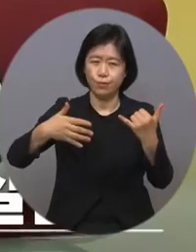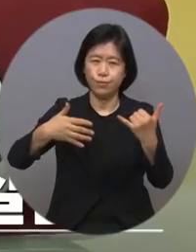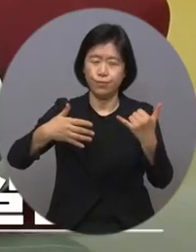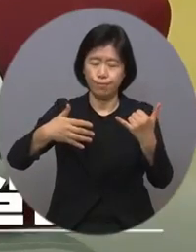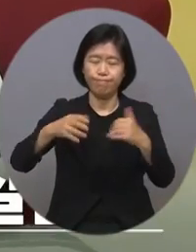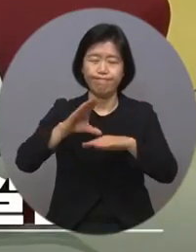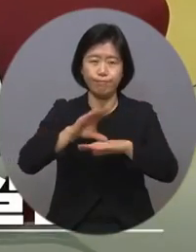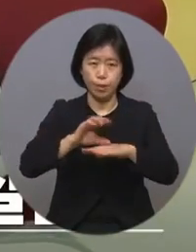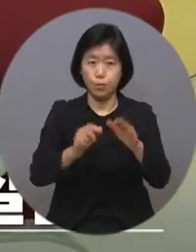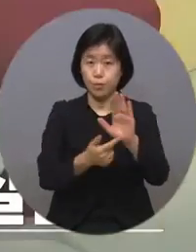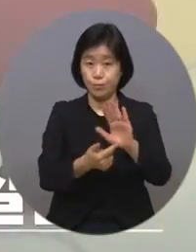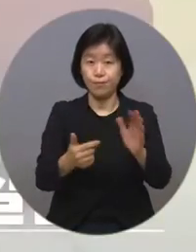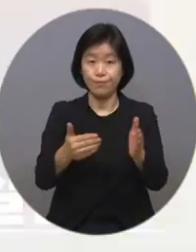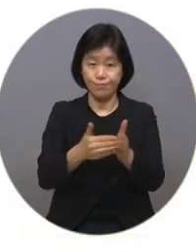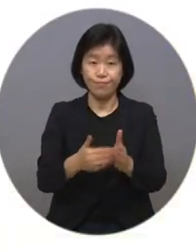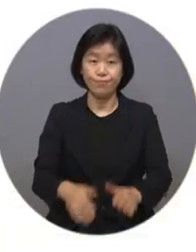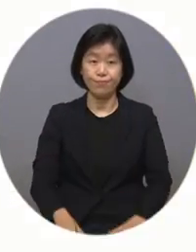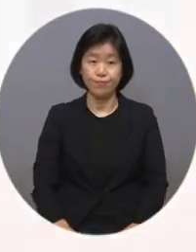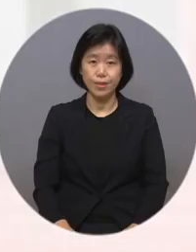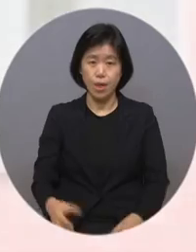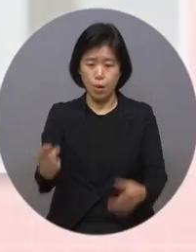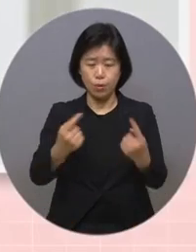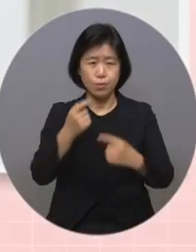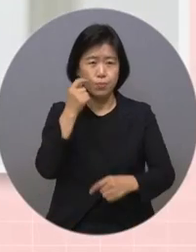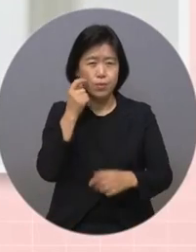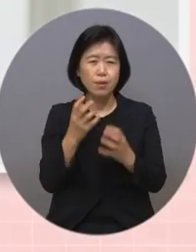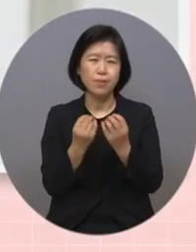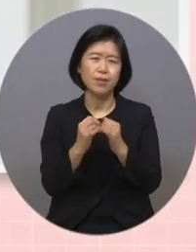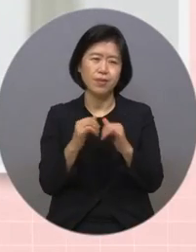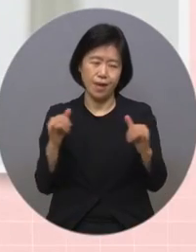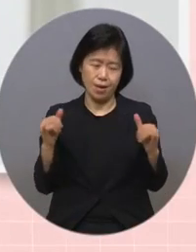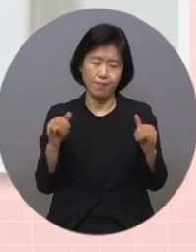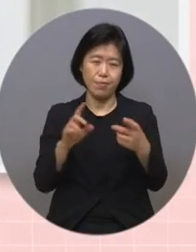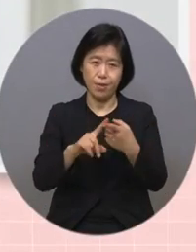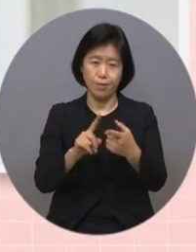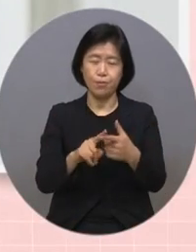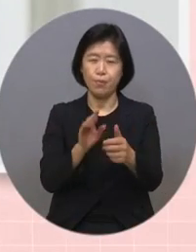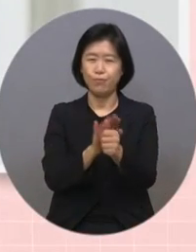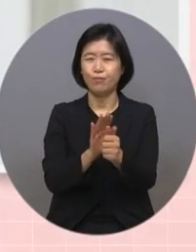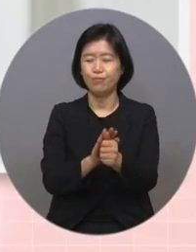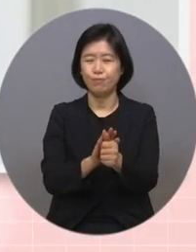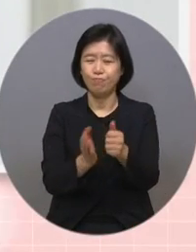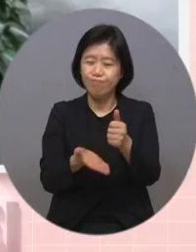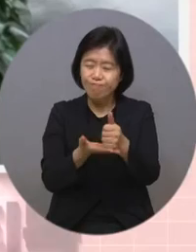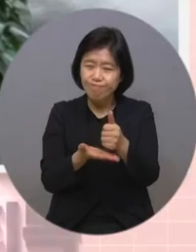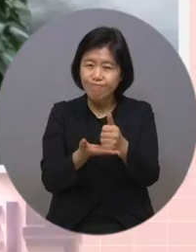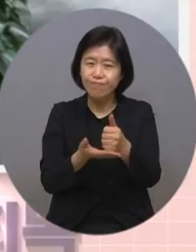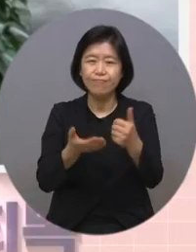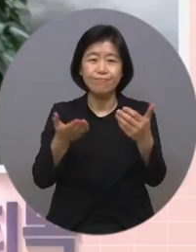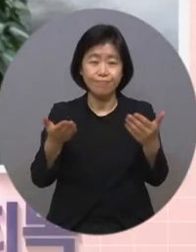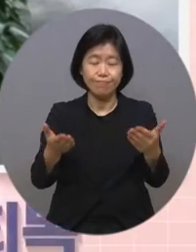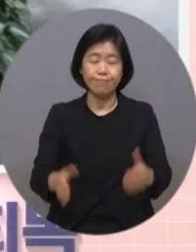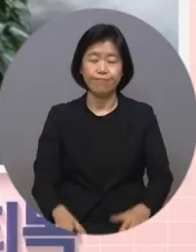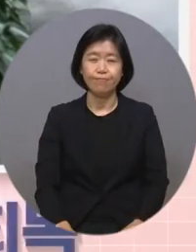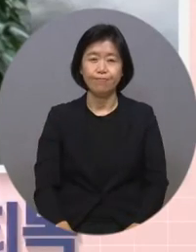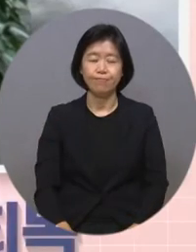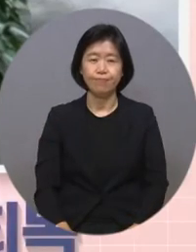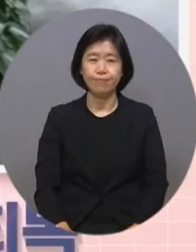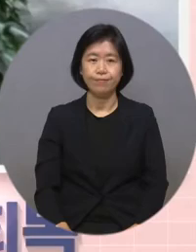방송으로 진행해 참석하지 못한 사회복지 생활자와 종사자들에게 위로가